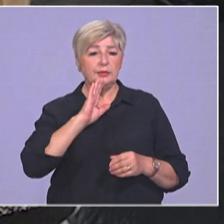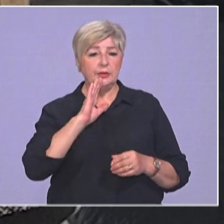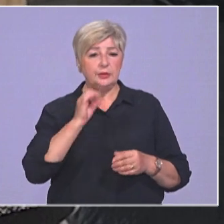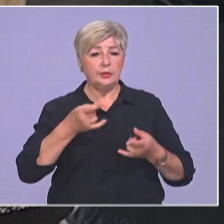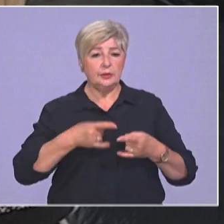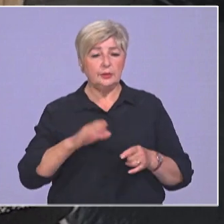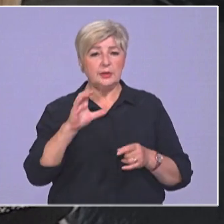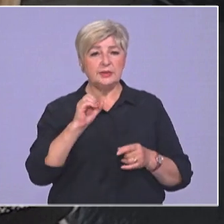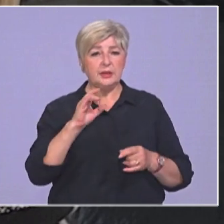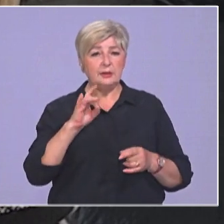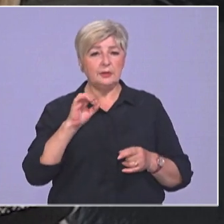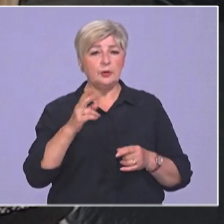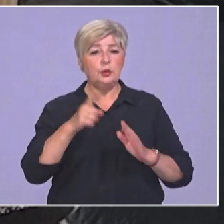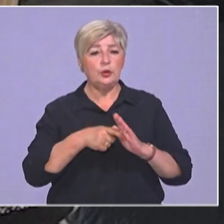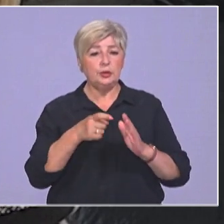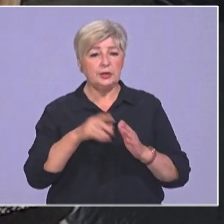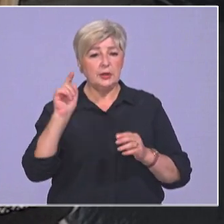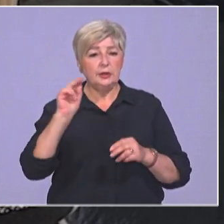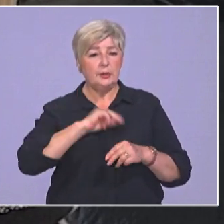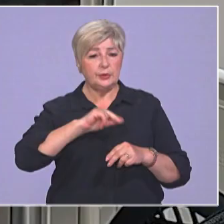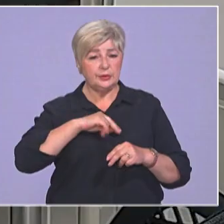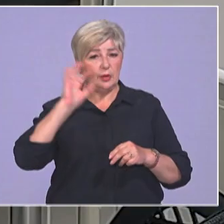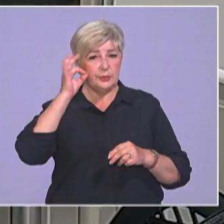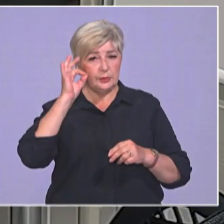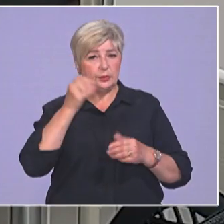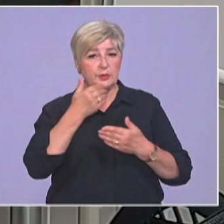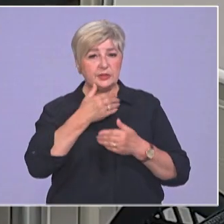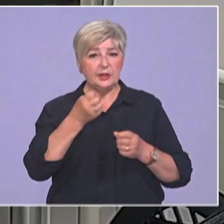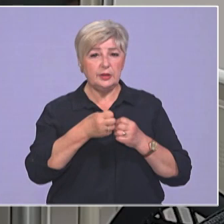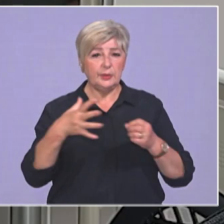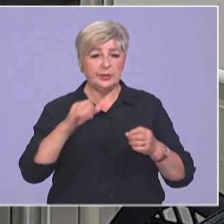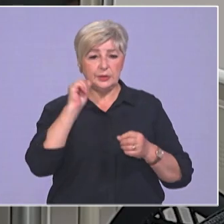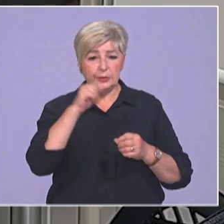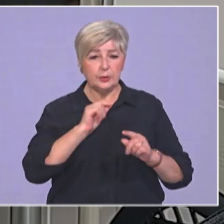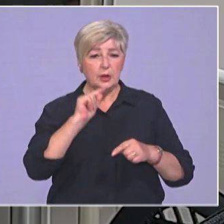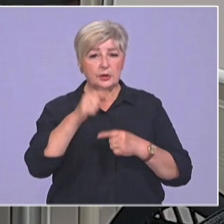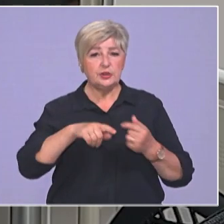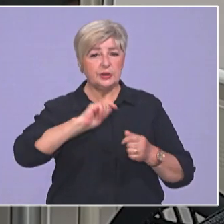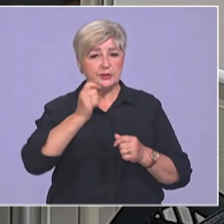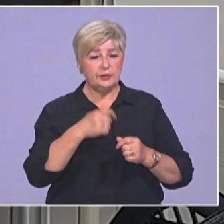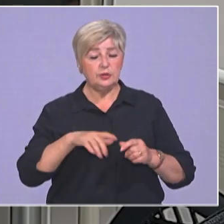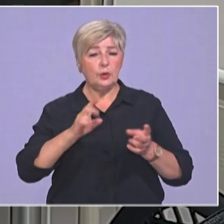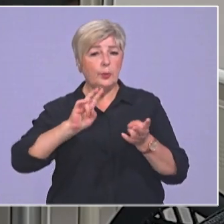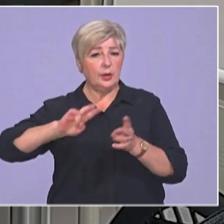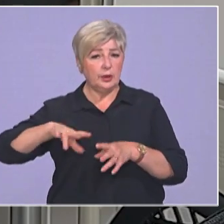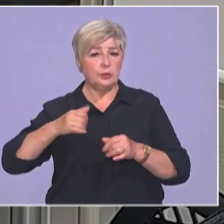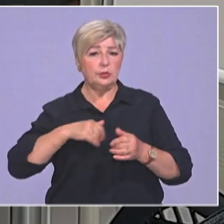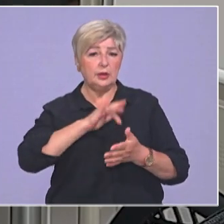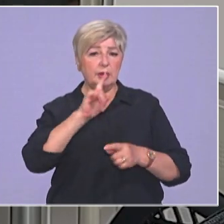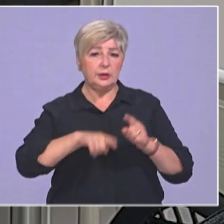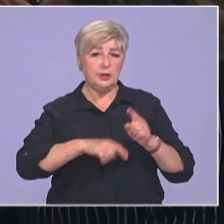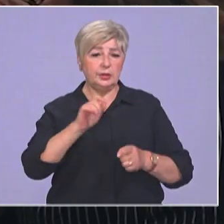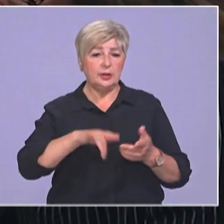з Сєвєродонецька. Там працювала психологом останні 15 років. Через війну жінці довелося покинути рідне місто. Вдома